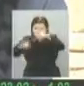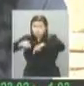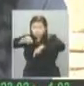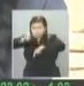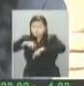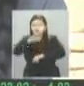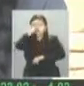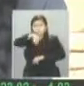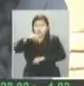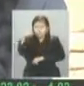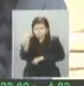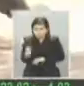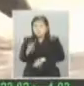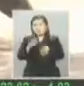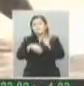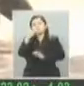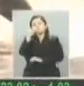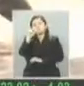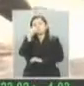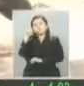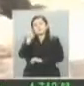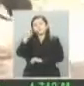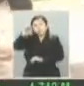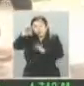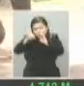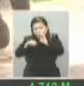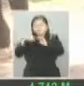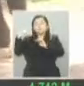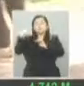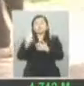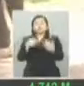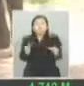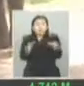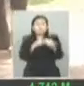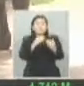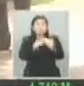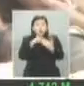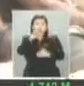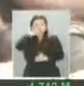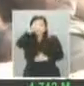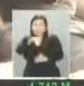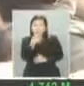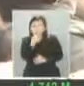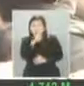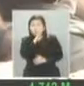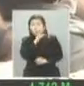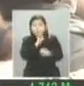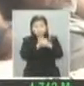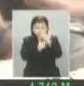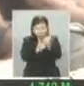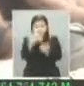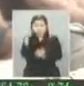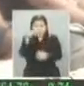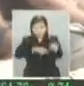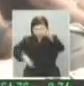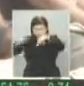ดในจำนวนที่ประมาณ 13% ค่ะ นักอนุรักษ์ช้างยังระบุด้วยว่าหากหน่วยงานที่เกี่ยวข้องยังไม่ให้ความสนใจในการอนุ